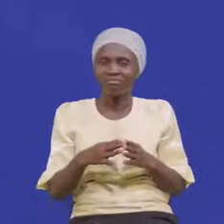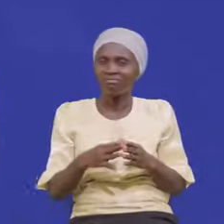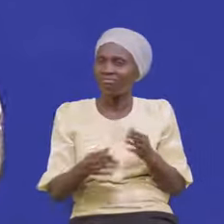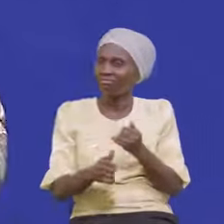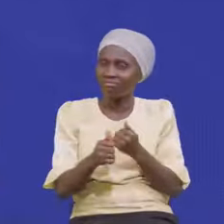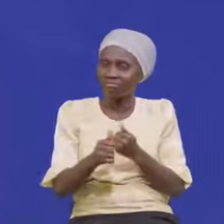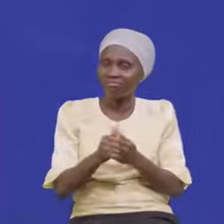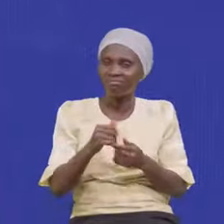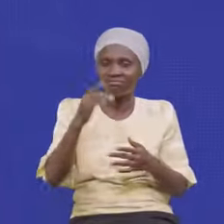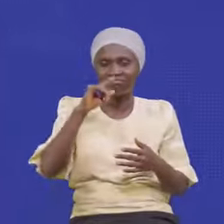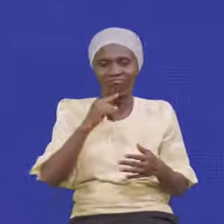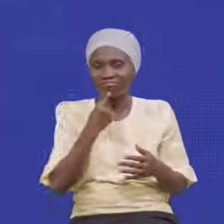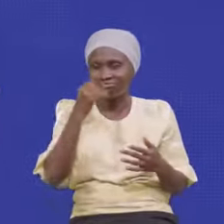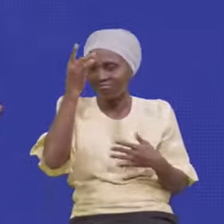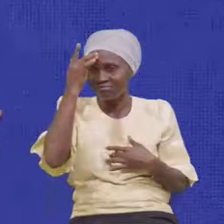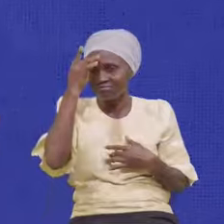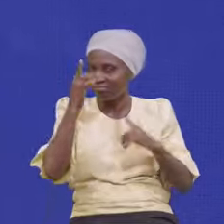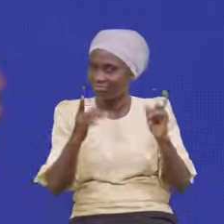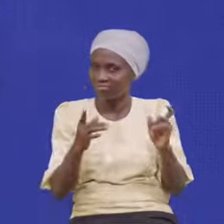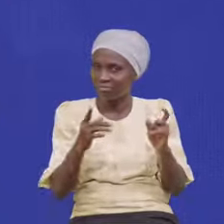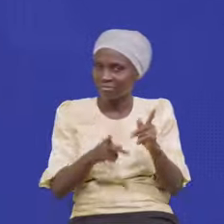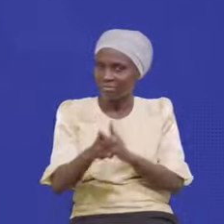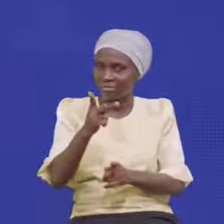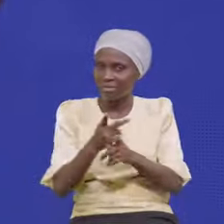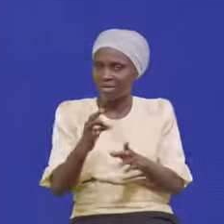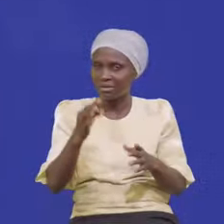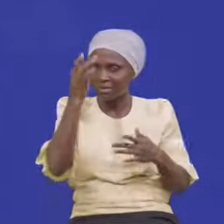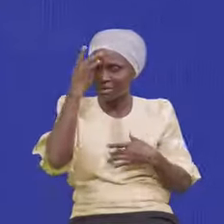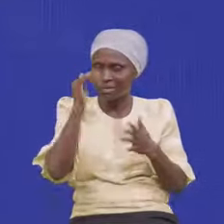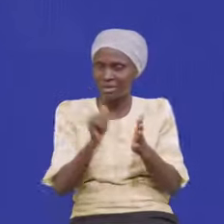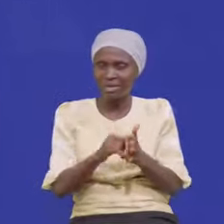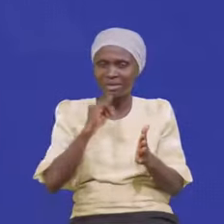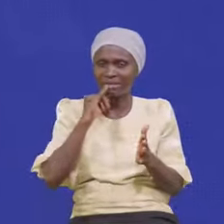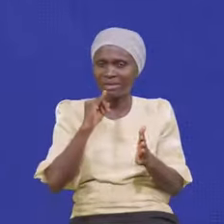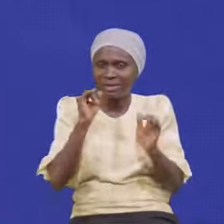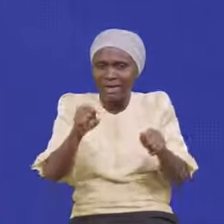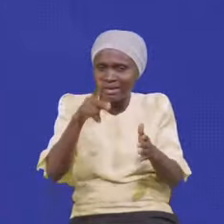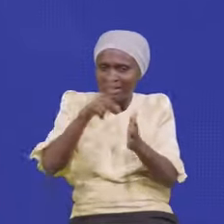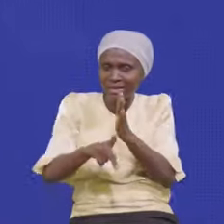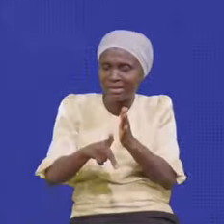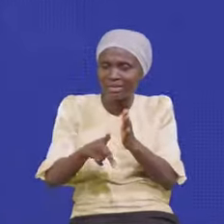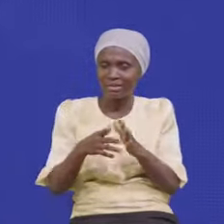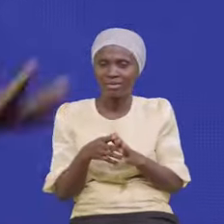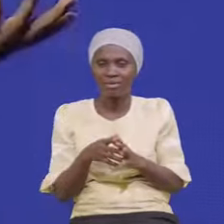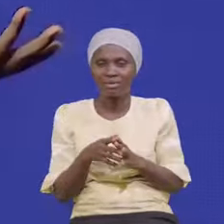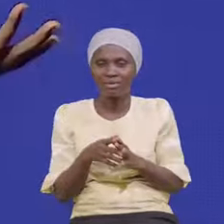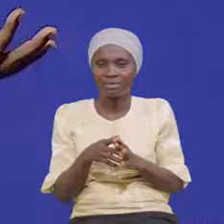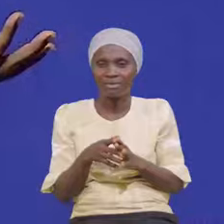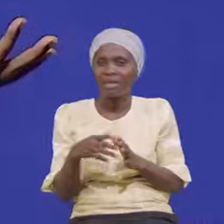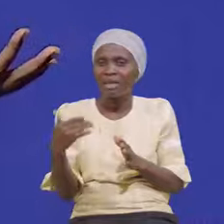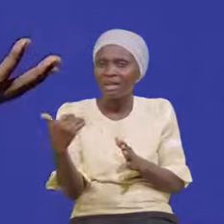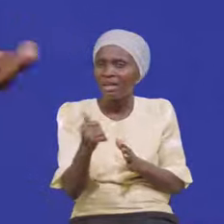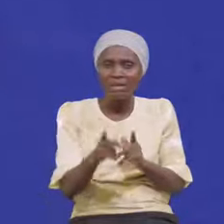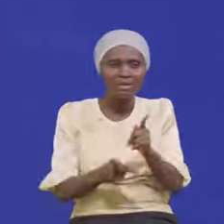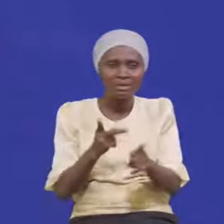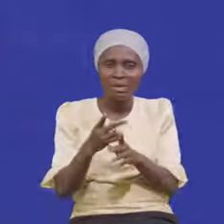ఎంత భయంకరమైన రోగమైనా. A kind of sickness that is terminal. మిమ్మల్ని బాగా పీడిస్తున్న వ్యాధి ఏదైనా. Any other kind